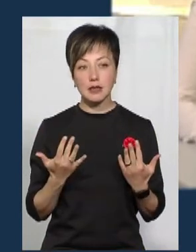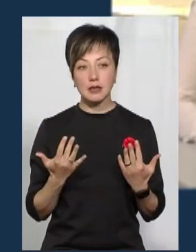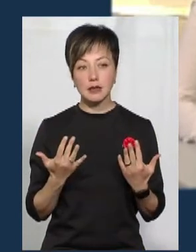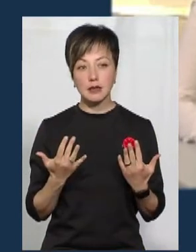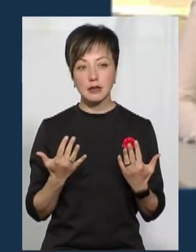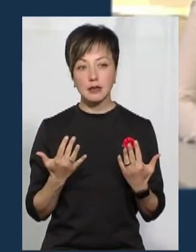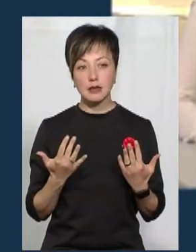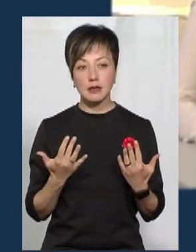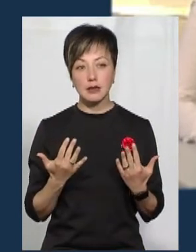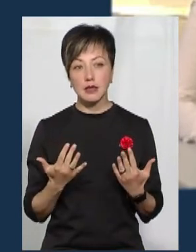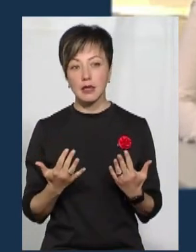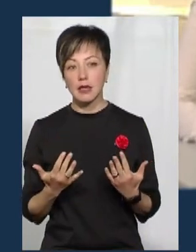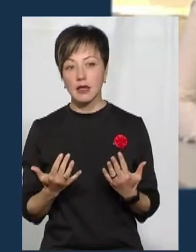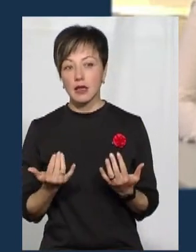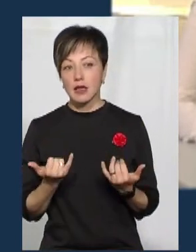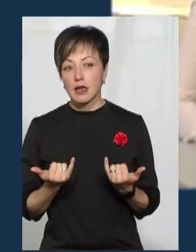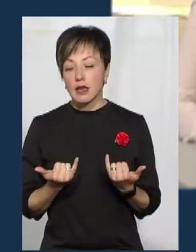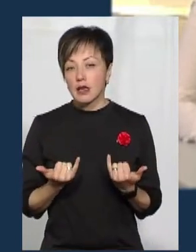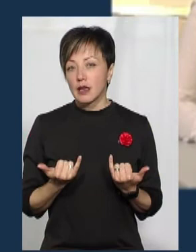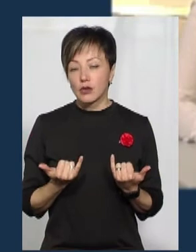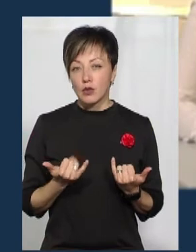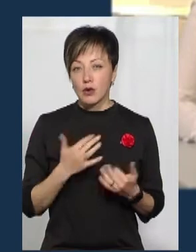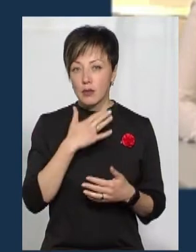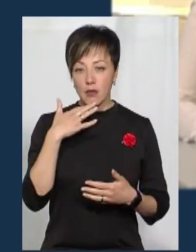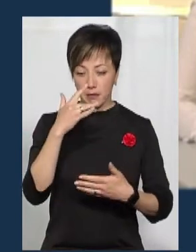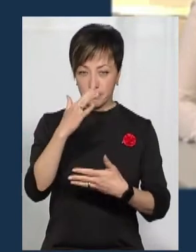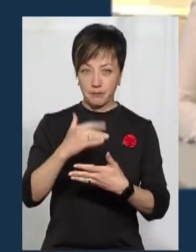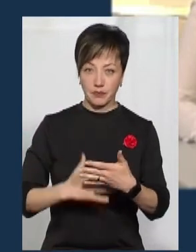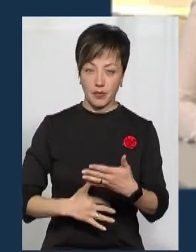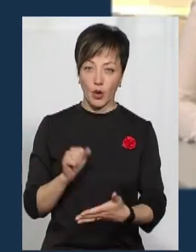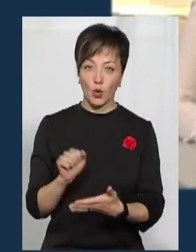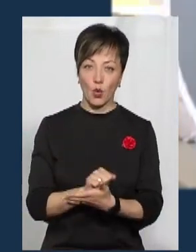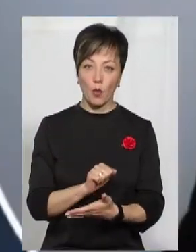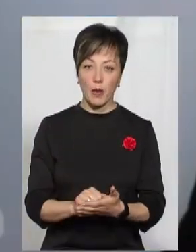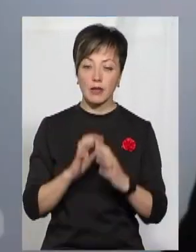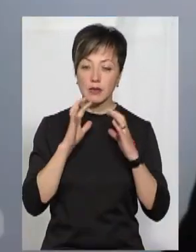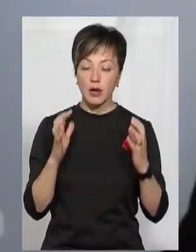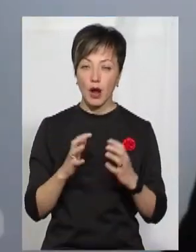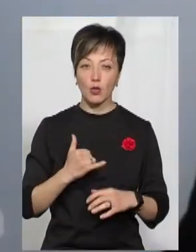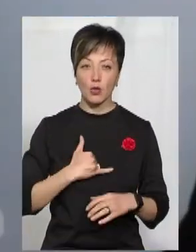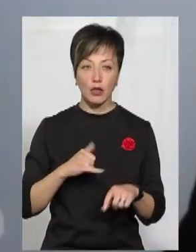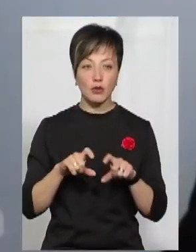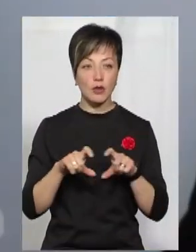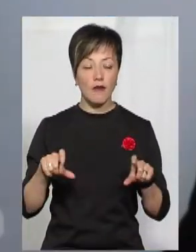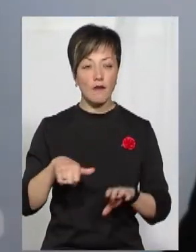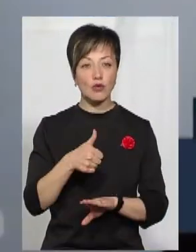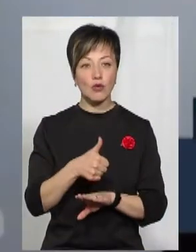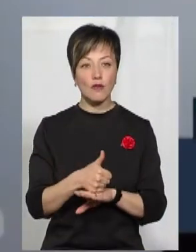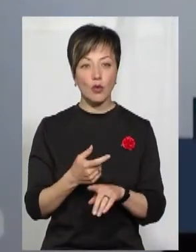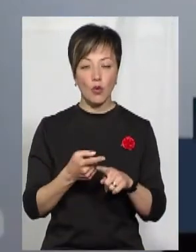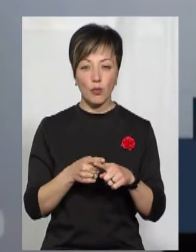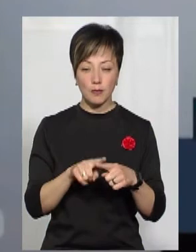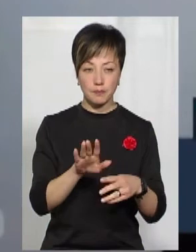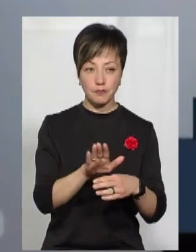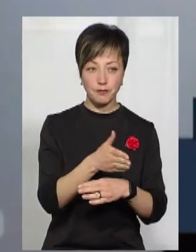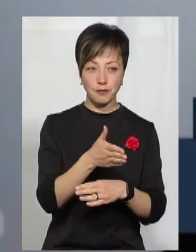на сьогодні надзвичайно широкий спектр документів, які зберігаються в нашій установі. В основному вони